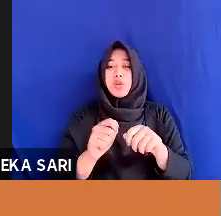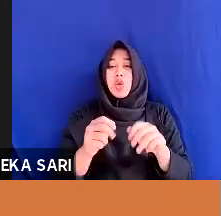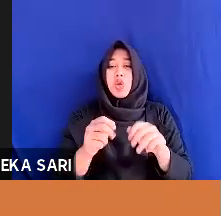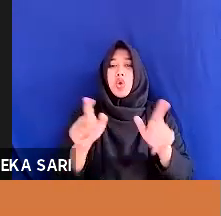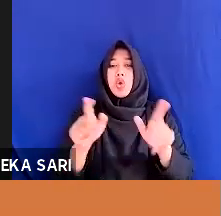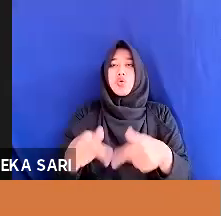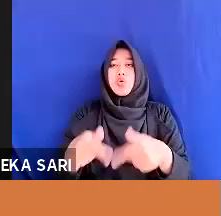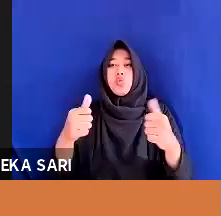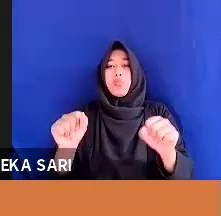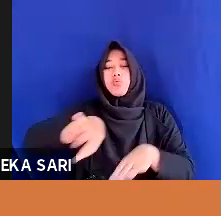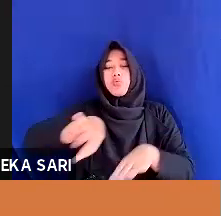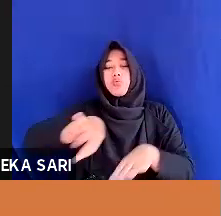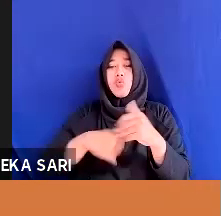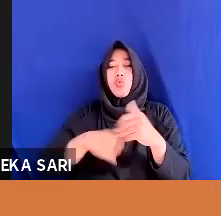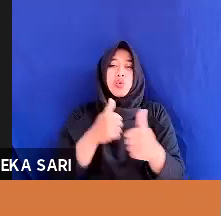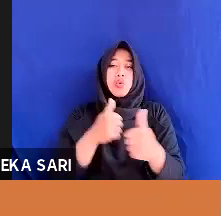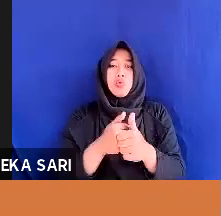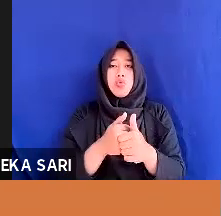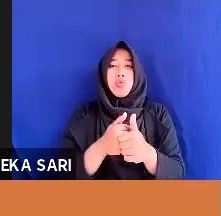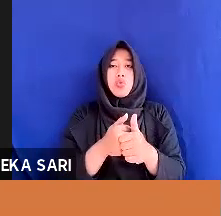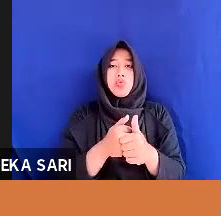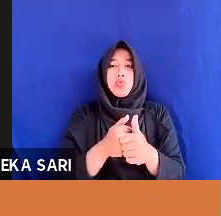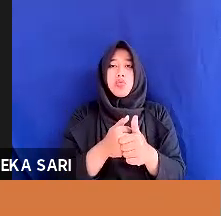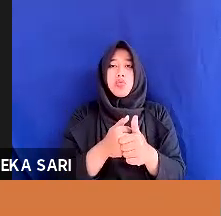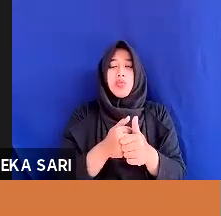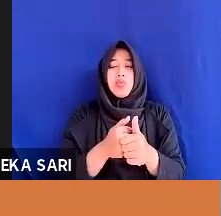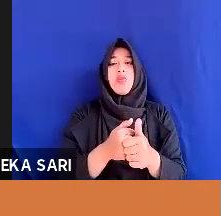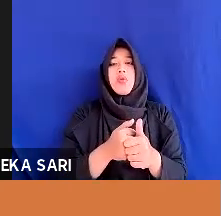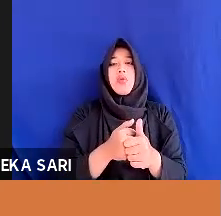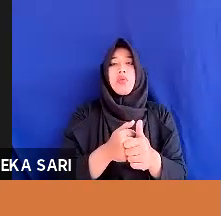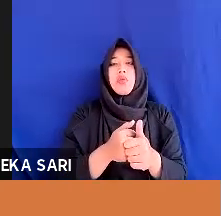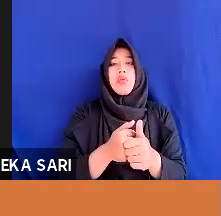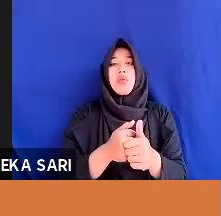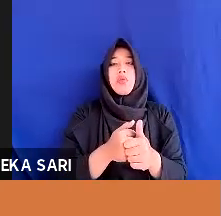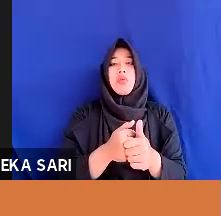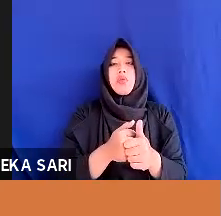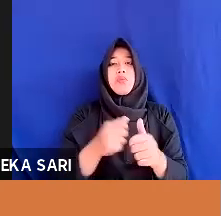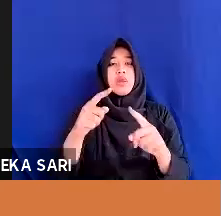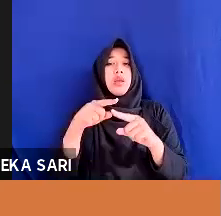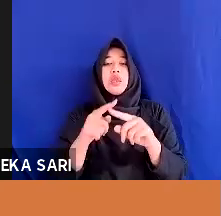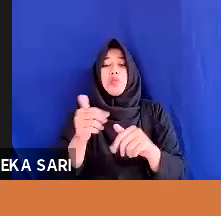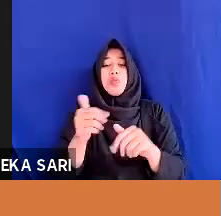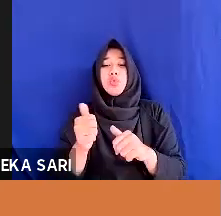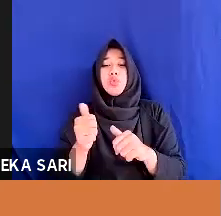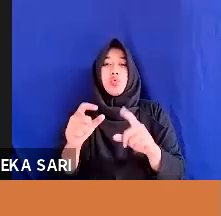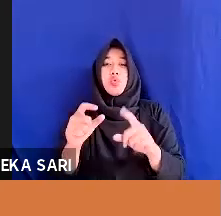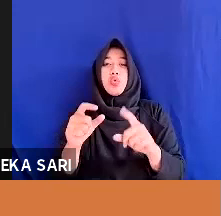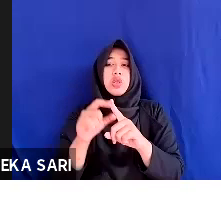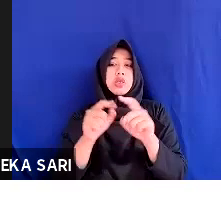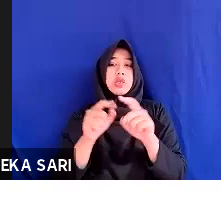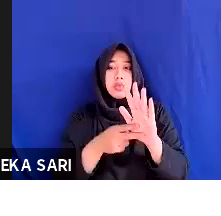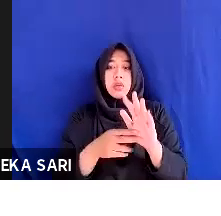bahwa perlu ada pendisiplinan ya, agar supaya mengikuti protokol kesehatan dan produktif itu